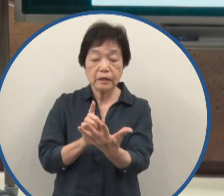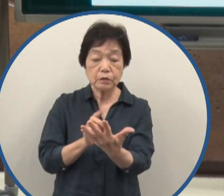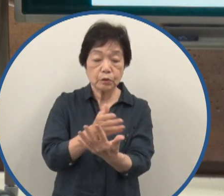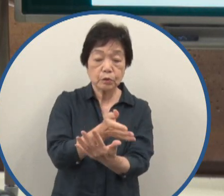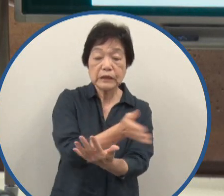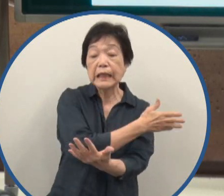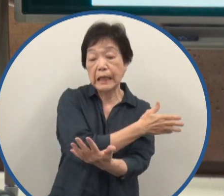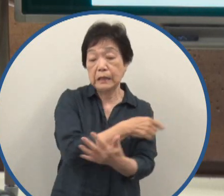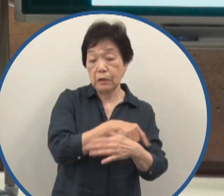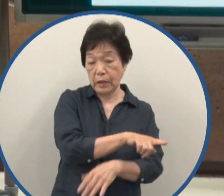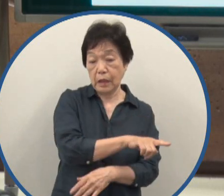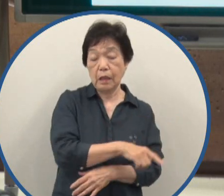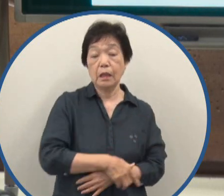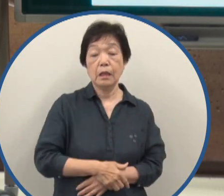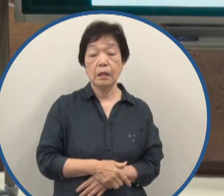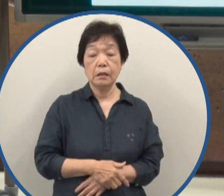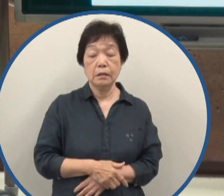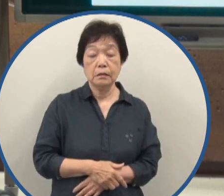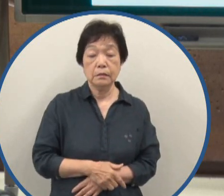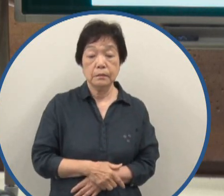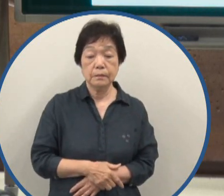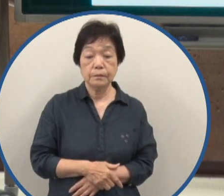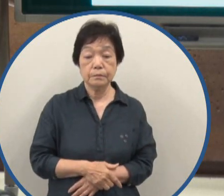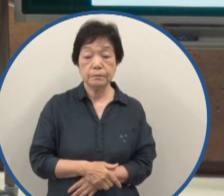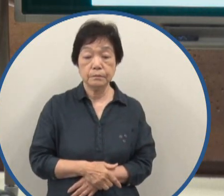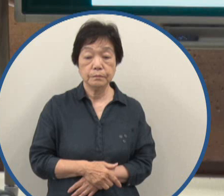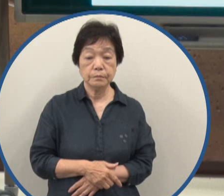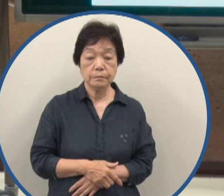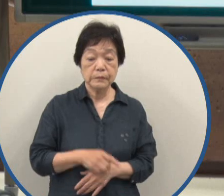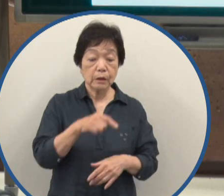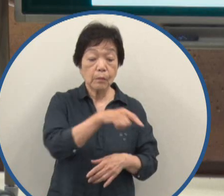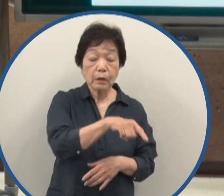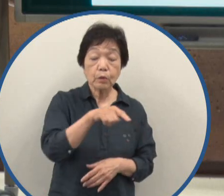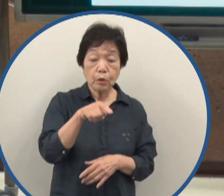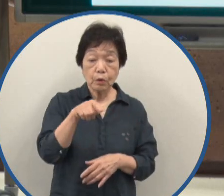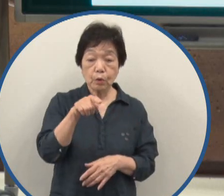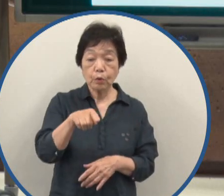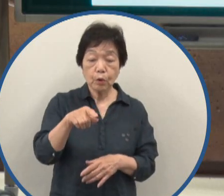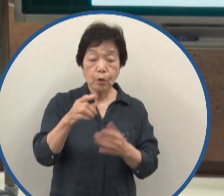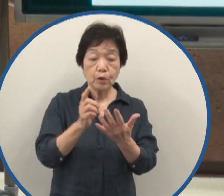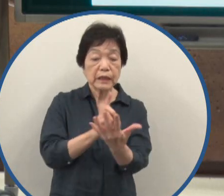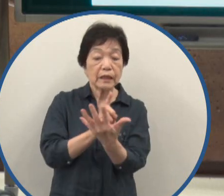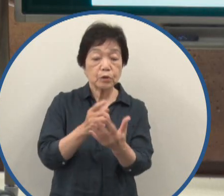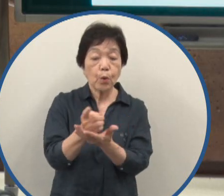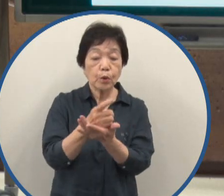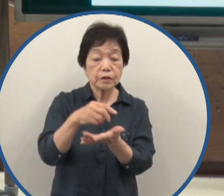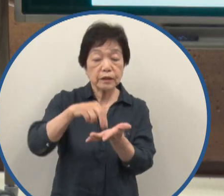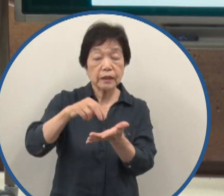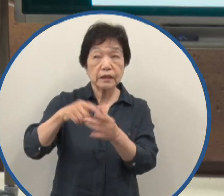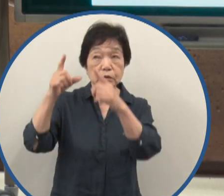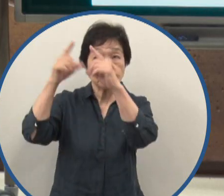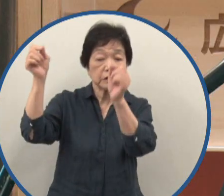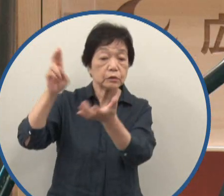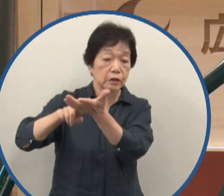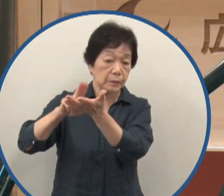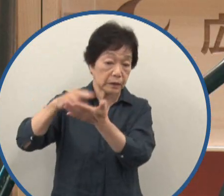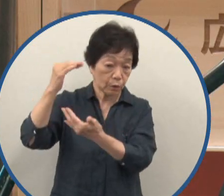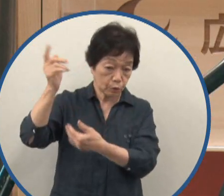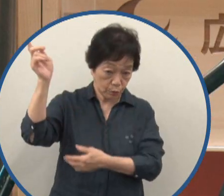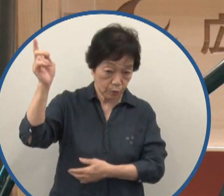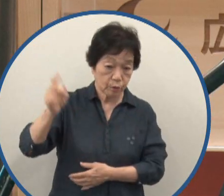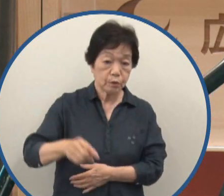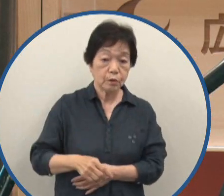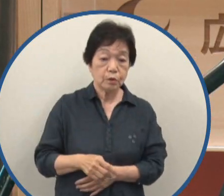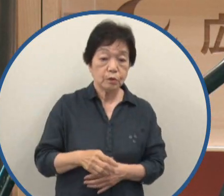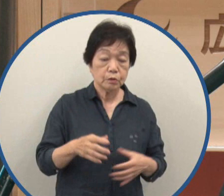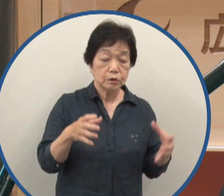ないという整理でございます。 これだから国 の、 あの対処方針の中でそうなっているということ ですね。はい、そうです。はい、 だからあの